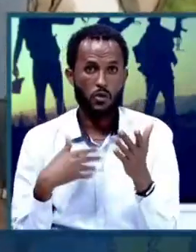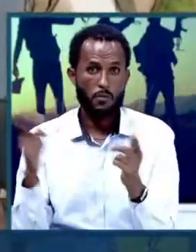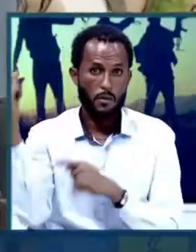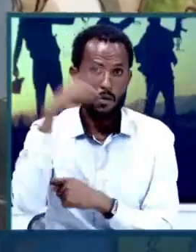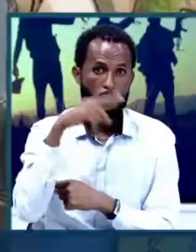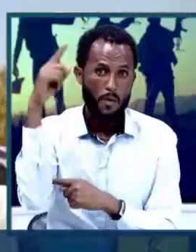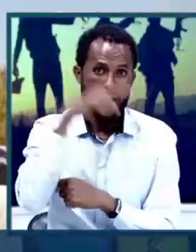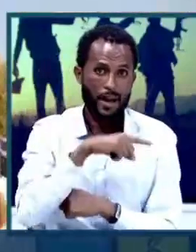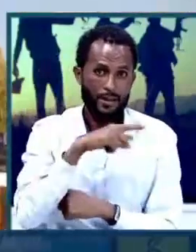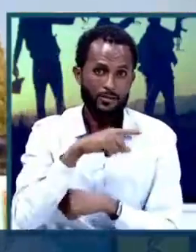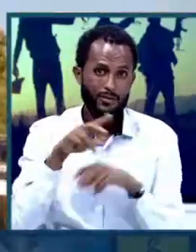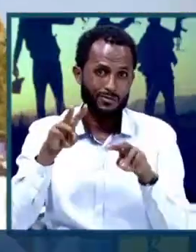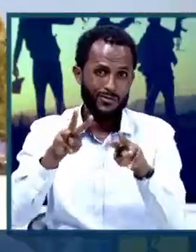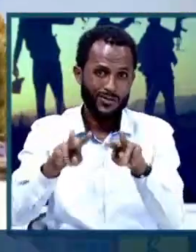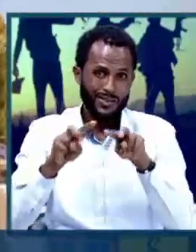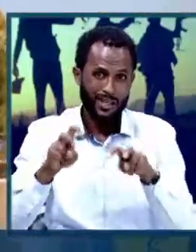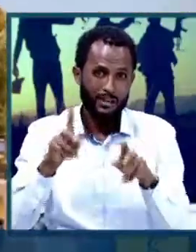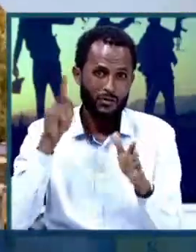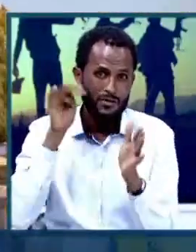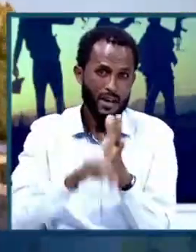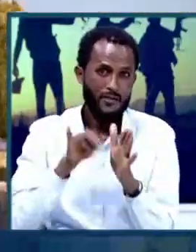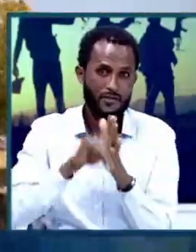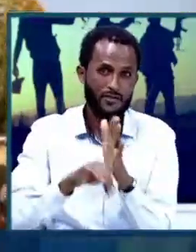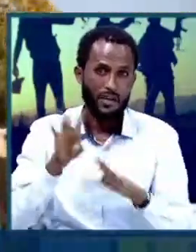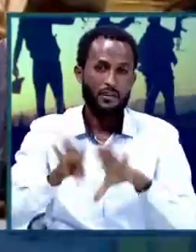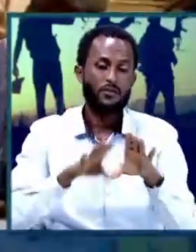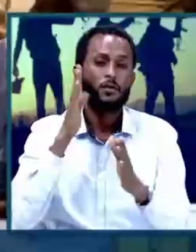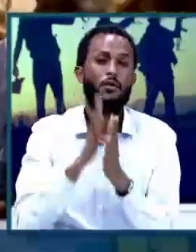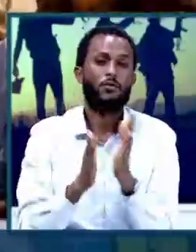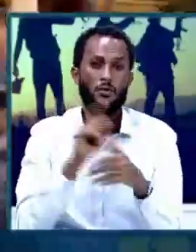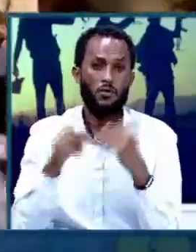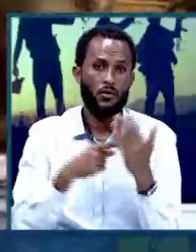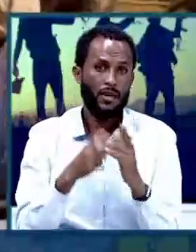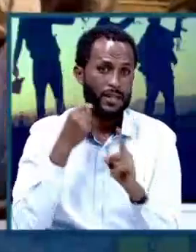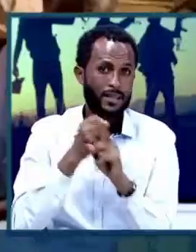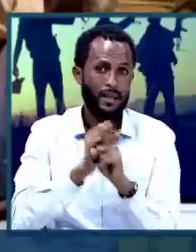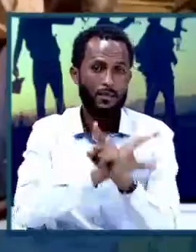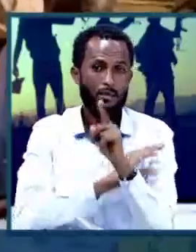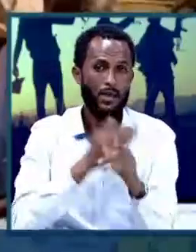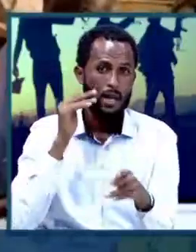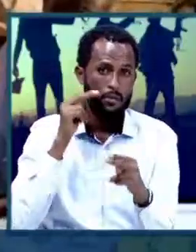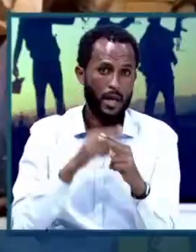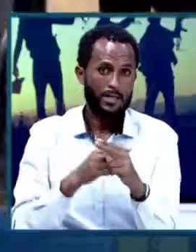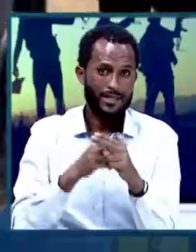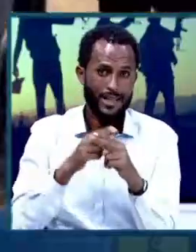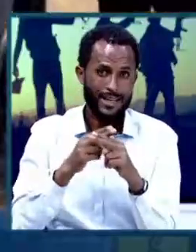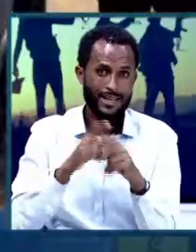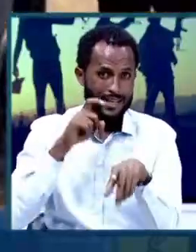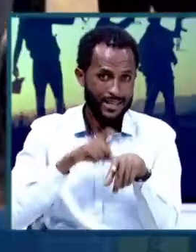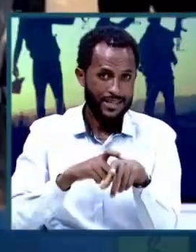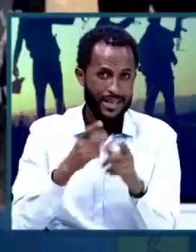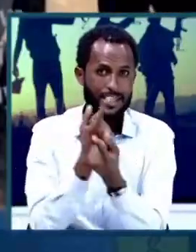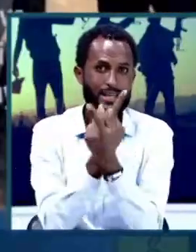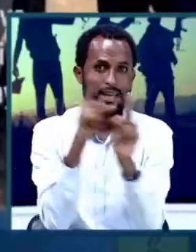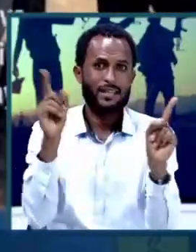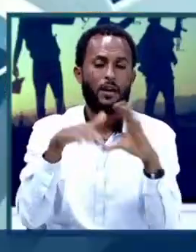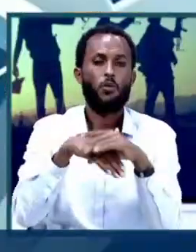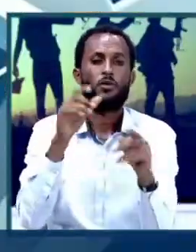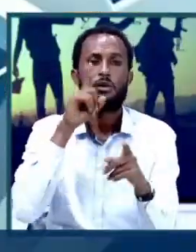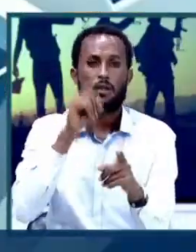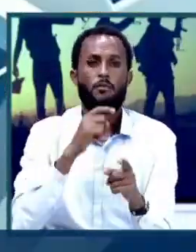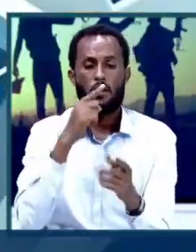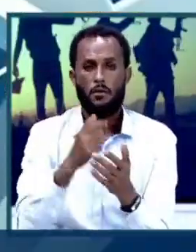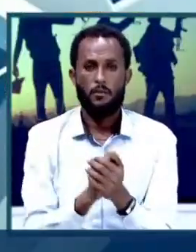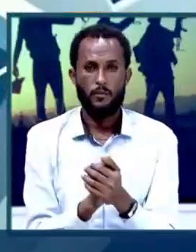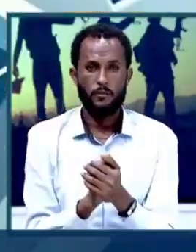በቢመዓልቱ መስካሕ ክሕ ዝኾነ ጀኖሳይድ ይፍፀመሉ ስለ ዘሎም ቃልስና ብምሕያል ኣብ ዝሓፀረ እዋን ሓራ ክወፅእ ይግባእ ኢሎም ዞም